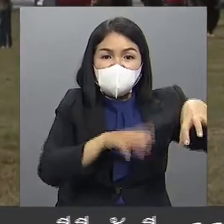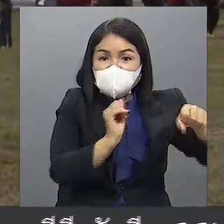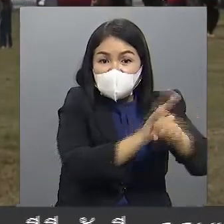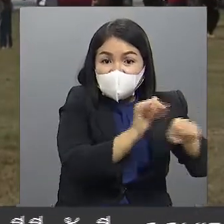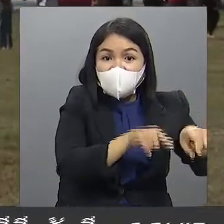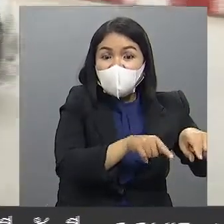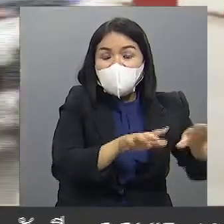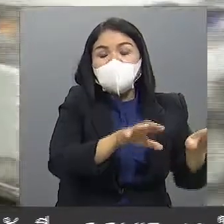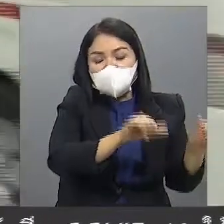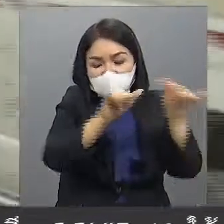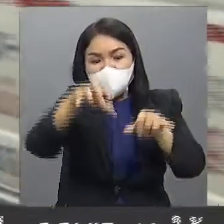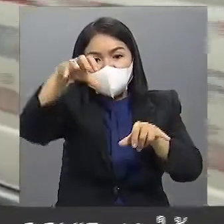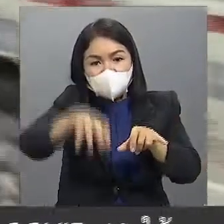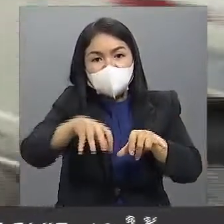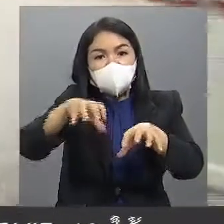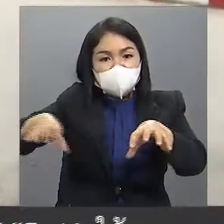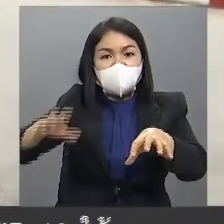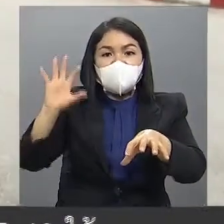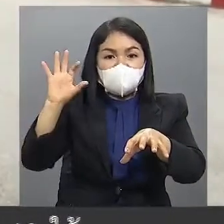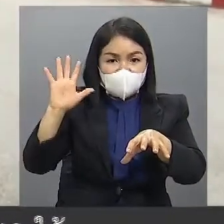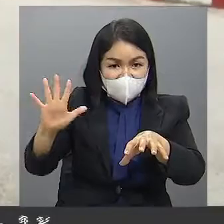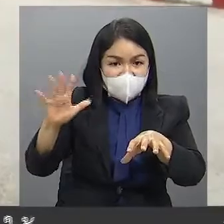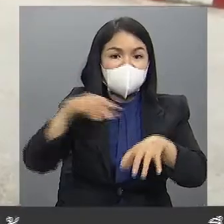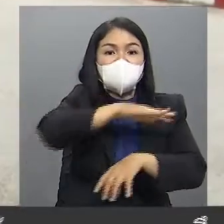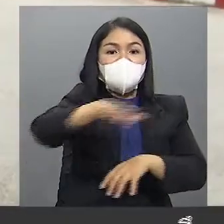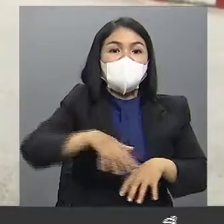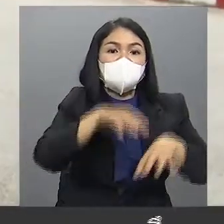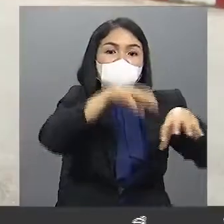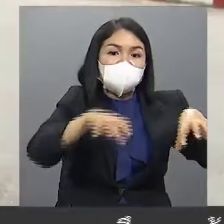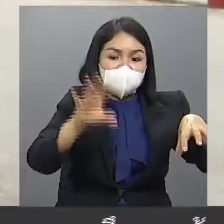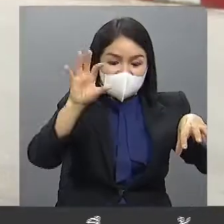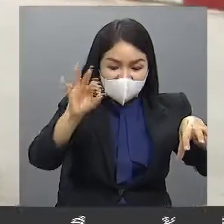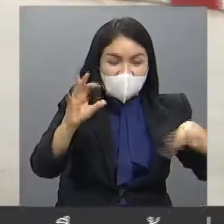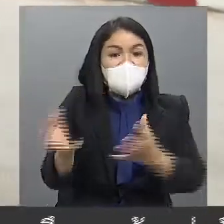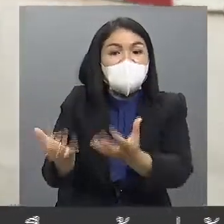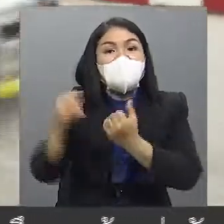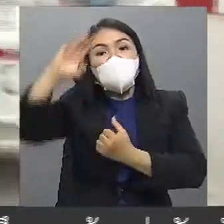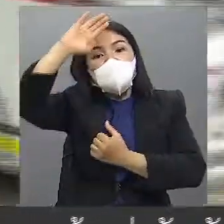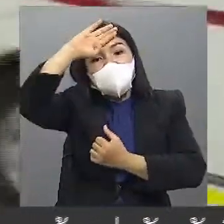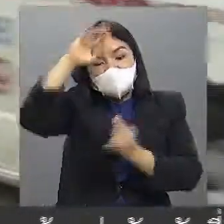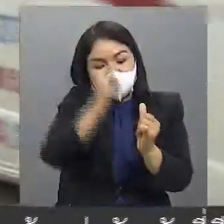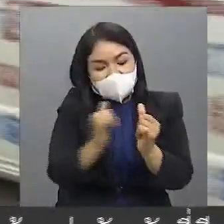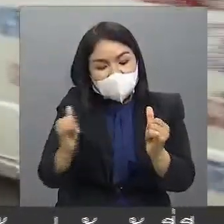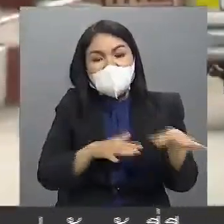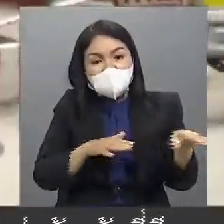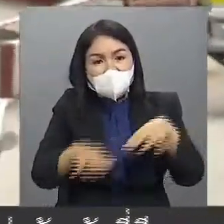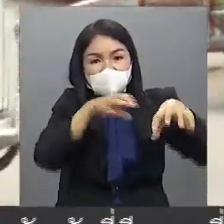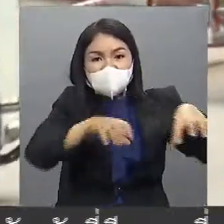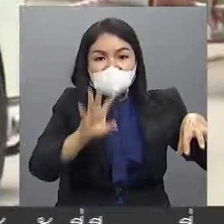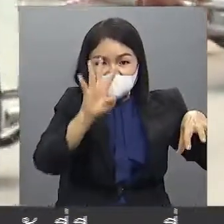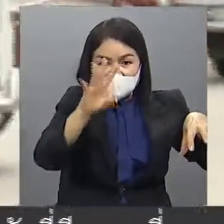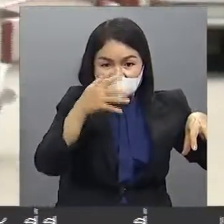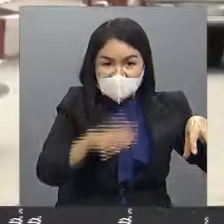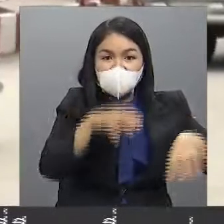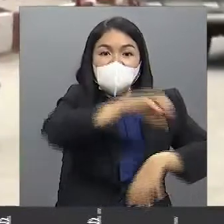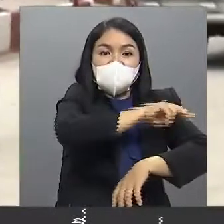คะจากทั้งหมดที่มี9แห่งและได้เปิดให้บริการรับผู้ป่วยเข้ารับการรักษาโรงพยาบาลแล้ว4แห่งคือโรงพยาบาลสนามค่ายม